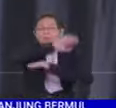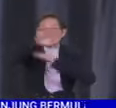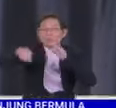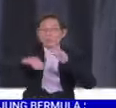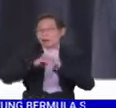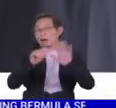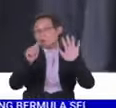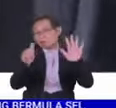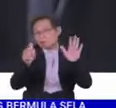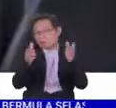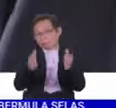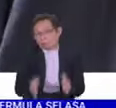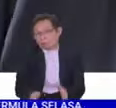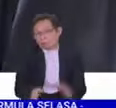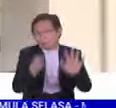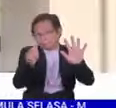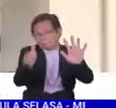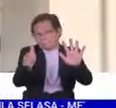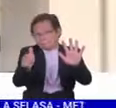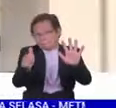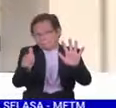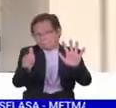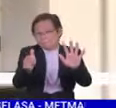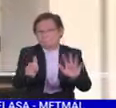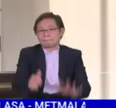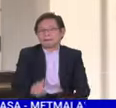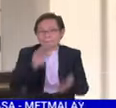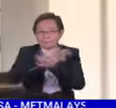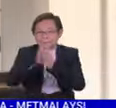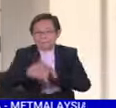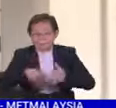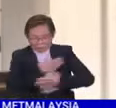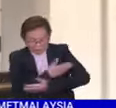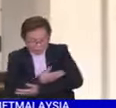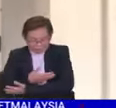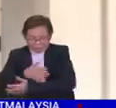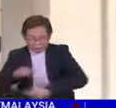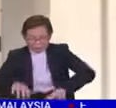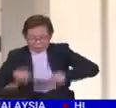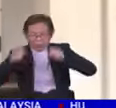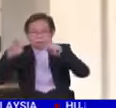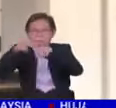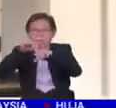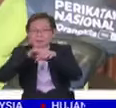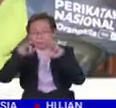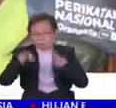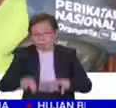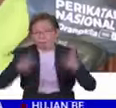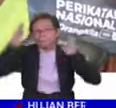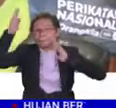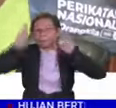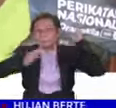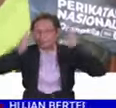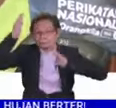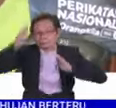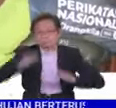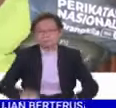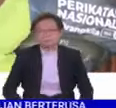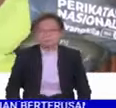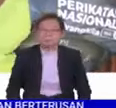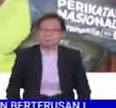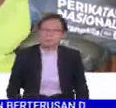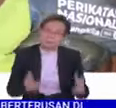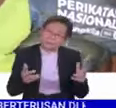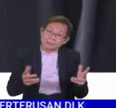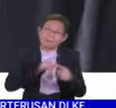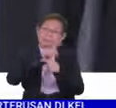Keseluruhannya, 6 orang hari ini adalah mereka yang menjadi anak angkat kepada warga kita sendiri.